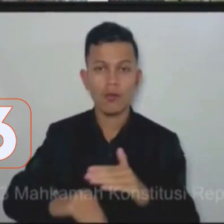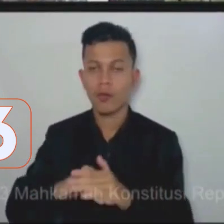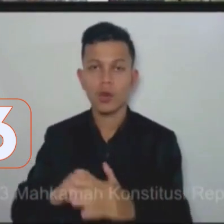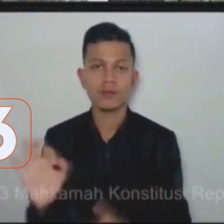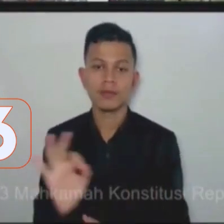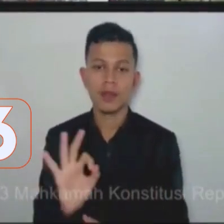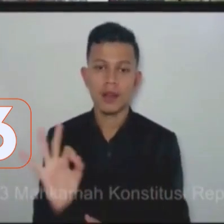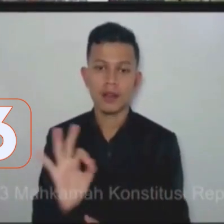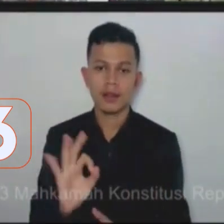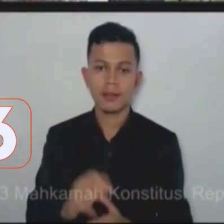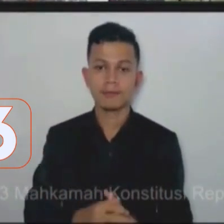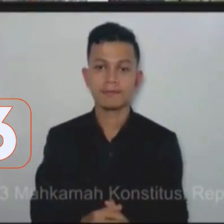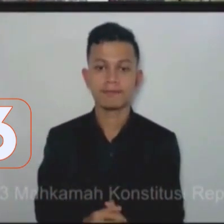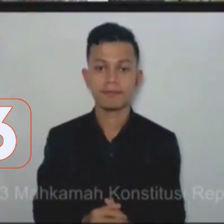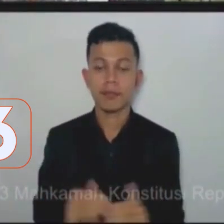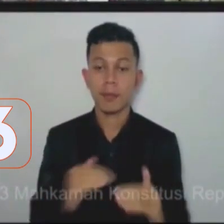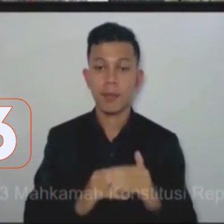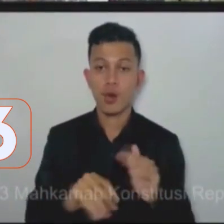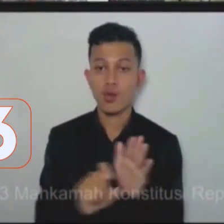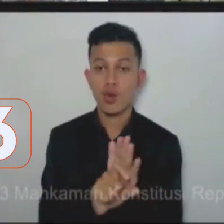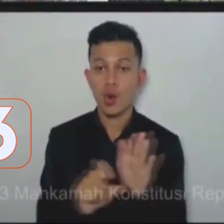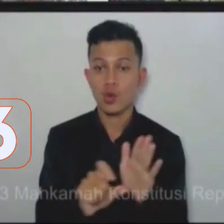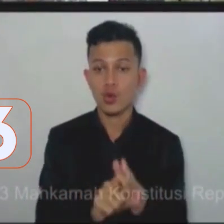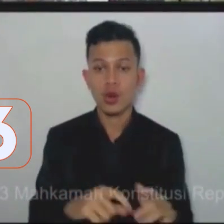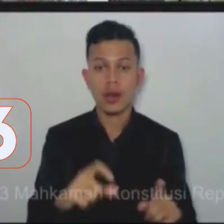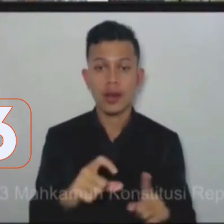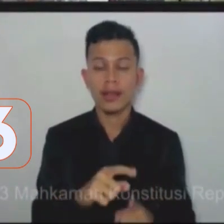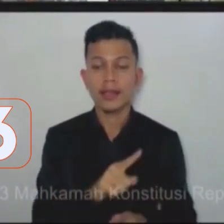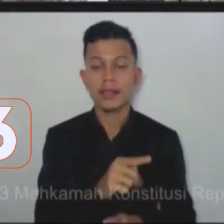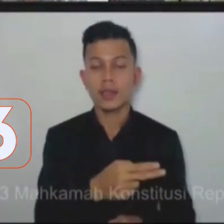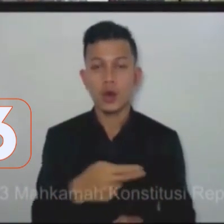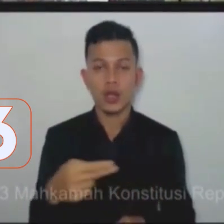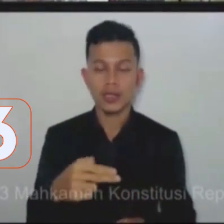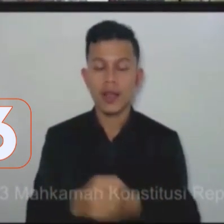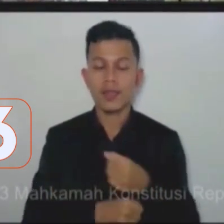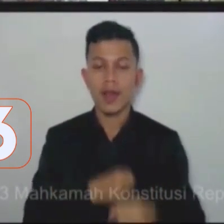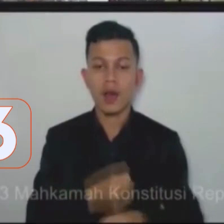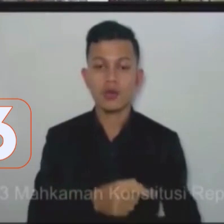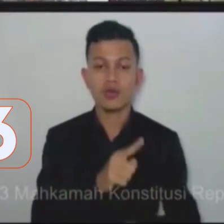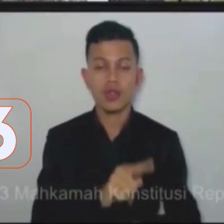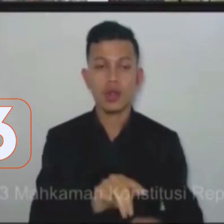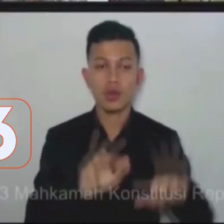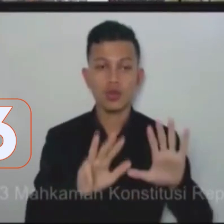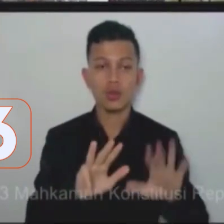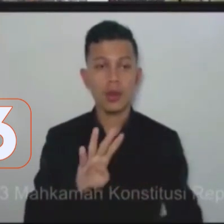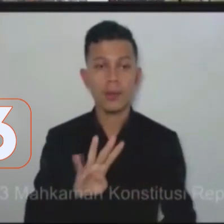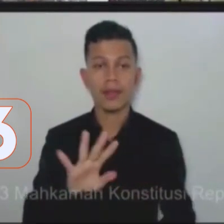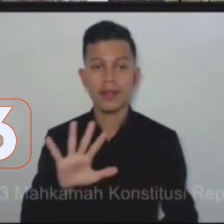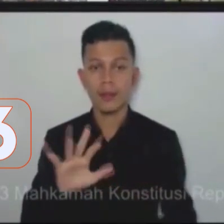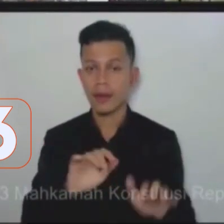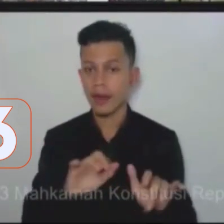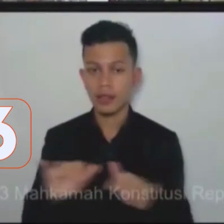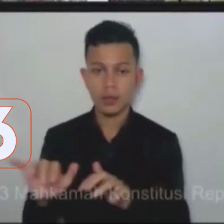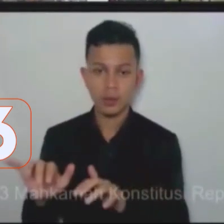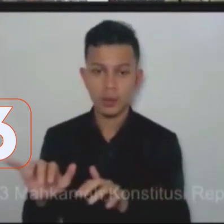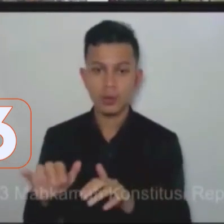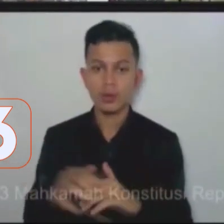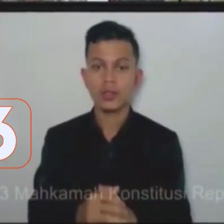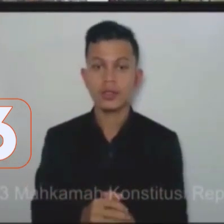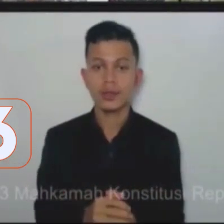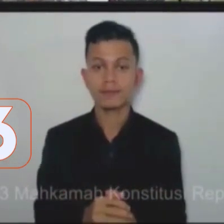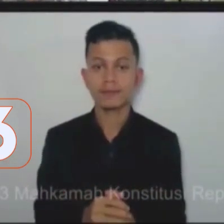seluruhnya. Berdasarkan Undang-Undang Dasar Negara Republik Indonesia tahun 1945 dan